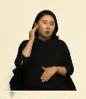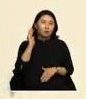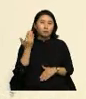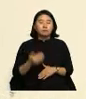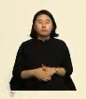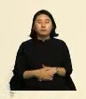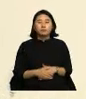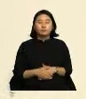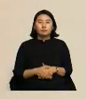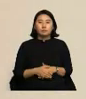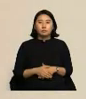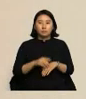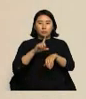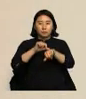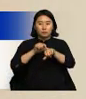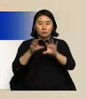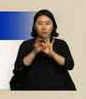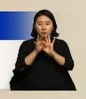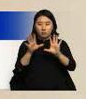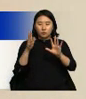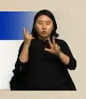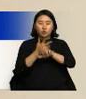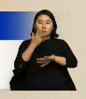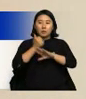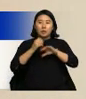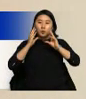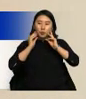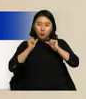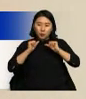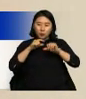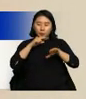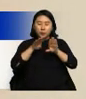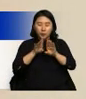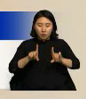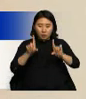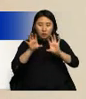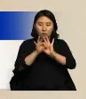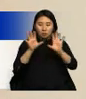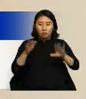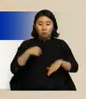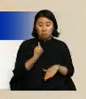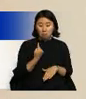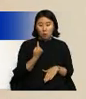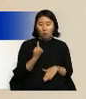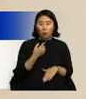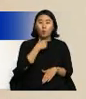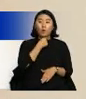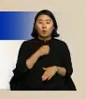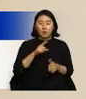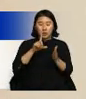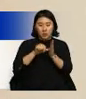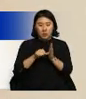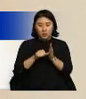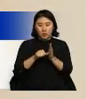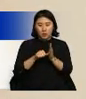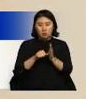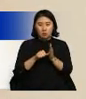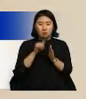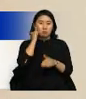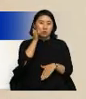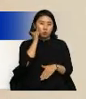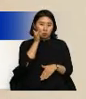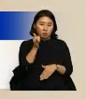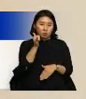주장합니다. 시간 관계 없이 주말이랑 토요일을 상관 없이 본인이 그냥 원하신 시간대에